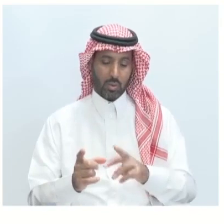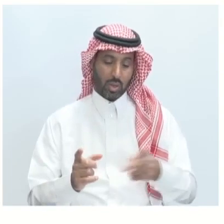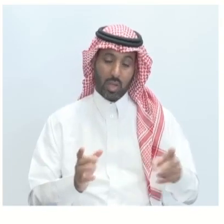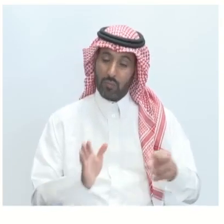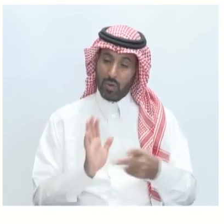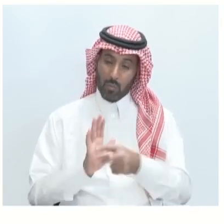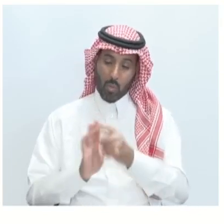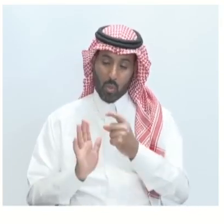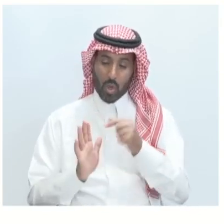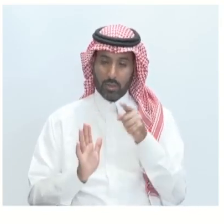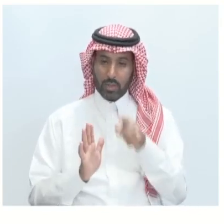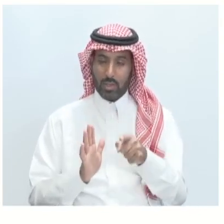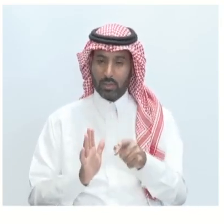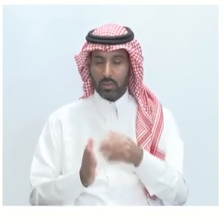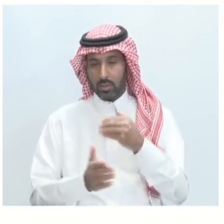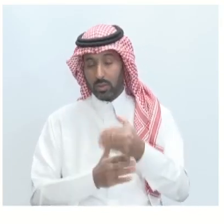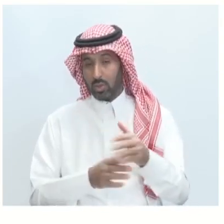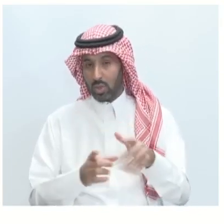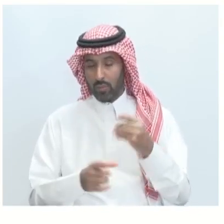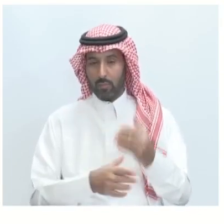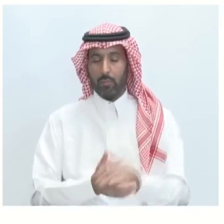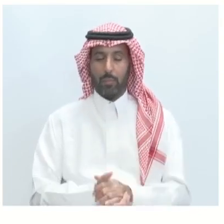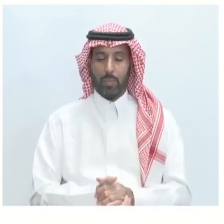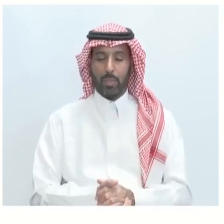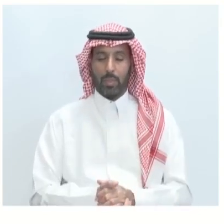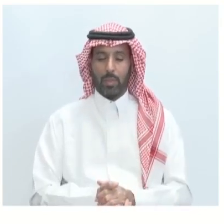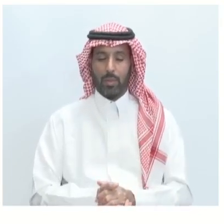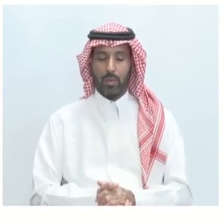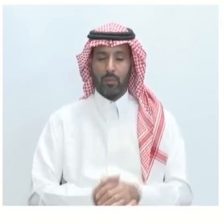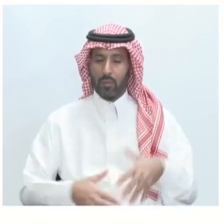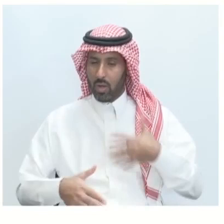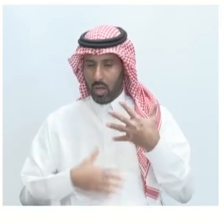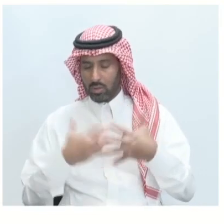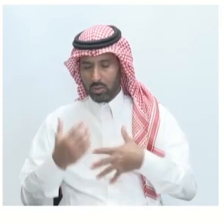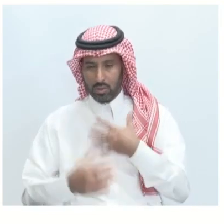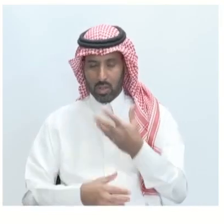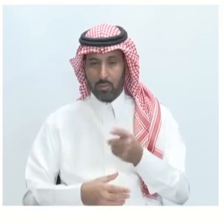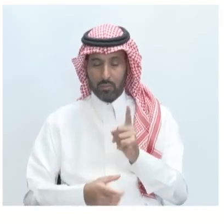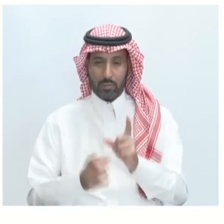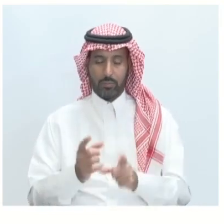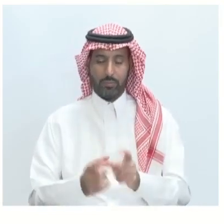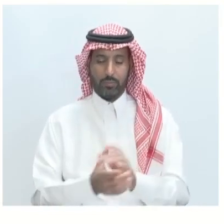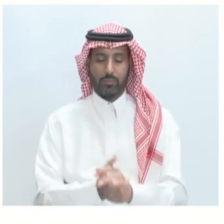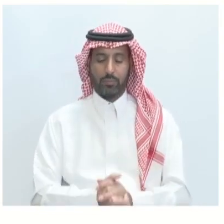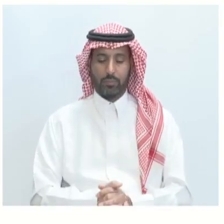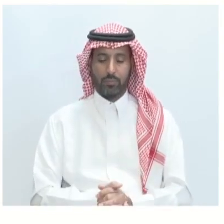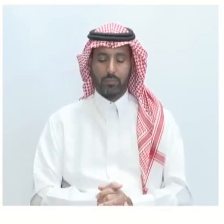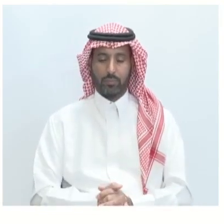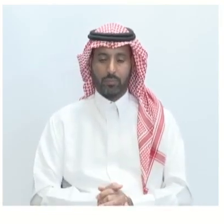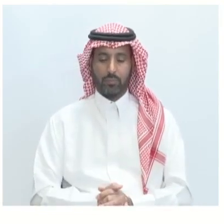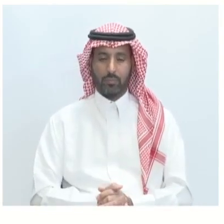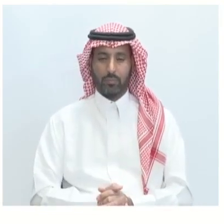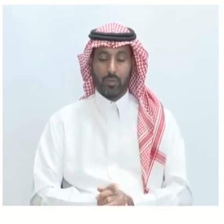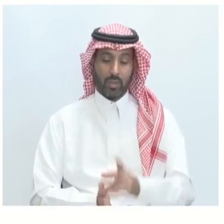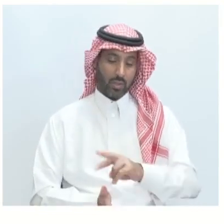الموضوعات التي تثير الانفعالات الانفعالات الصادره منكم